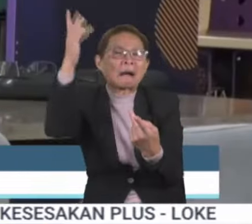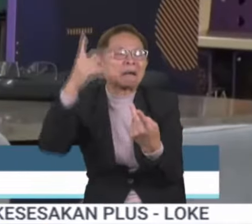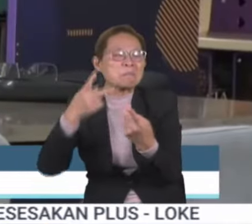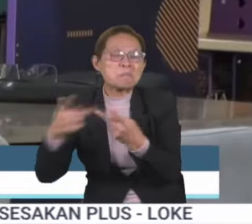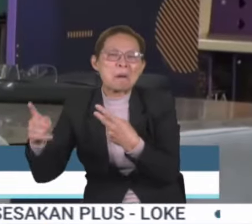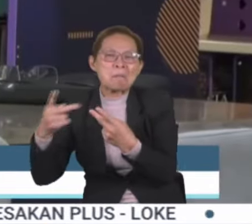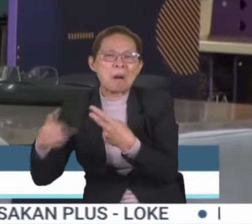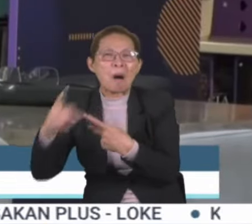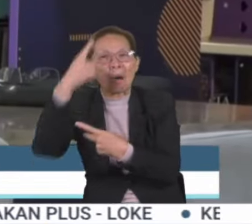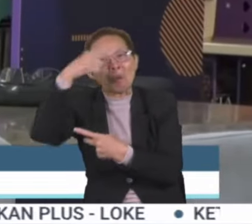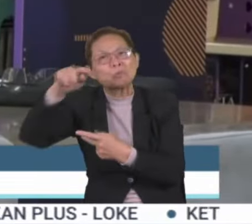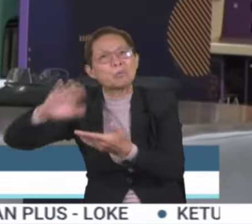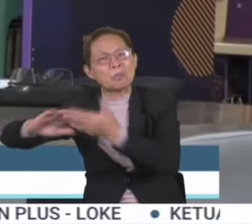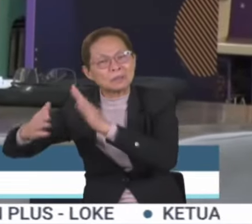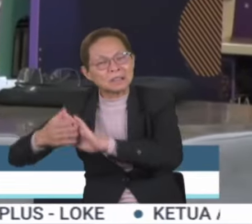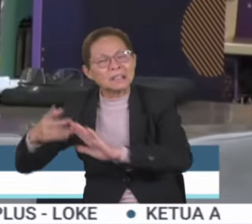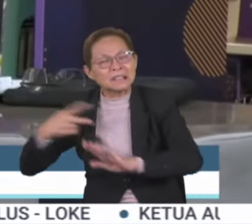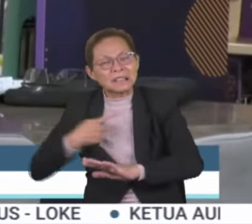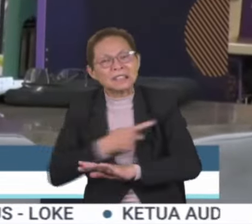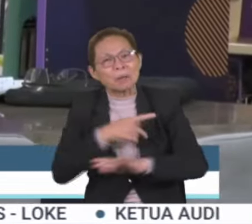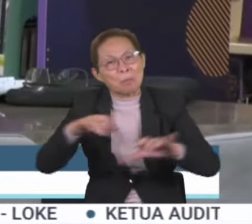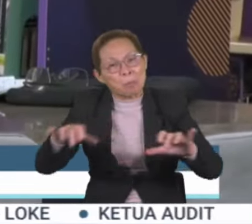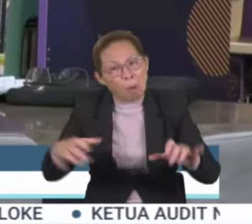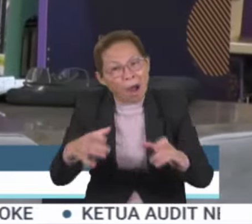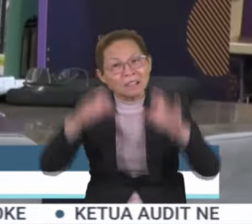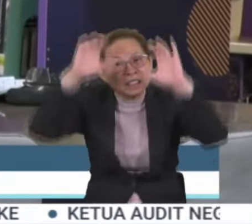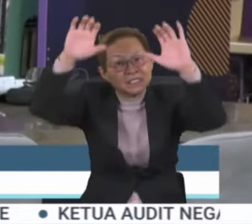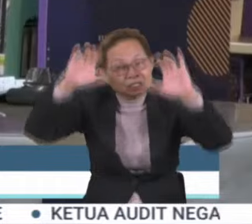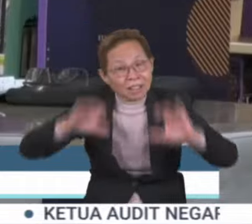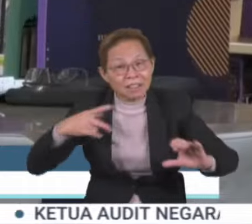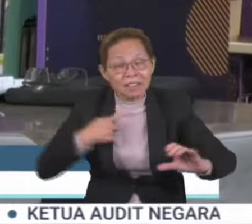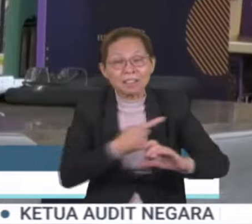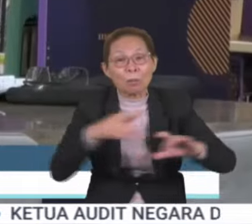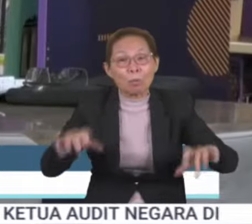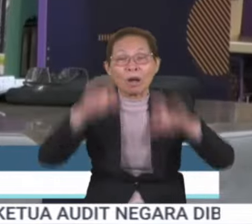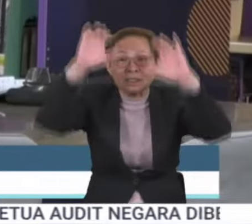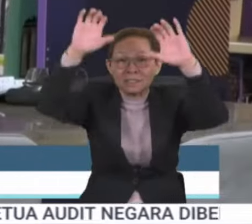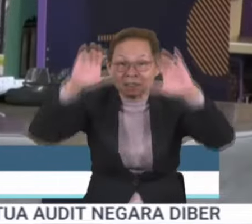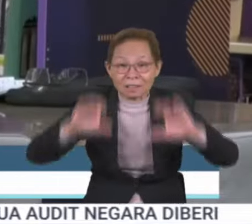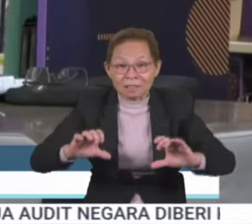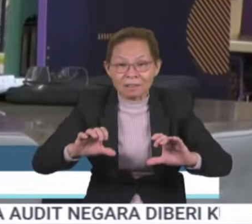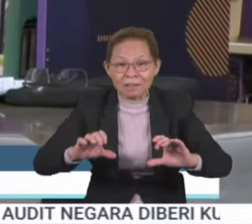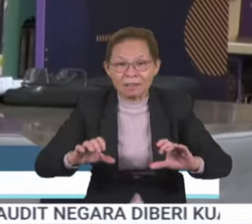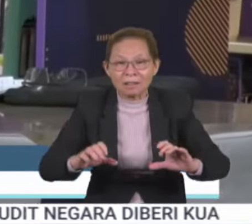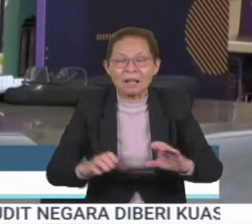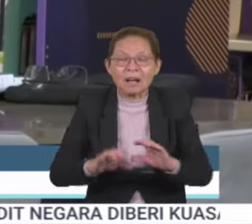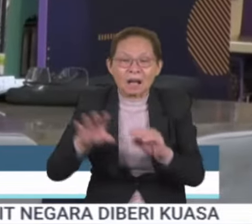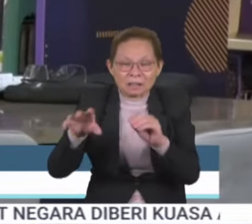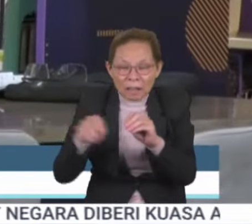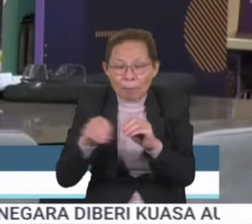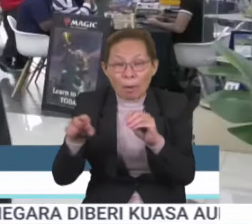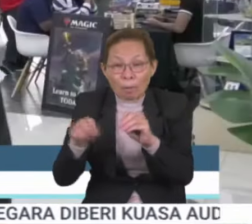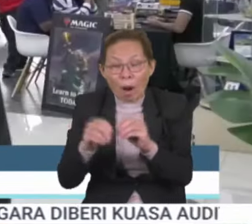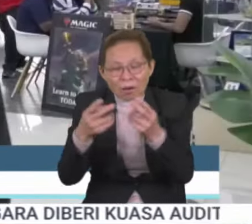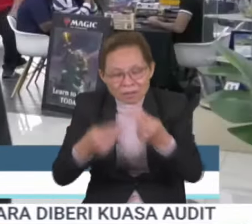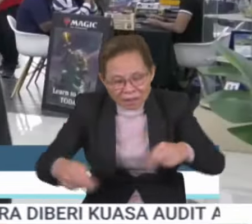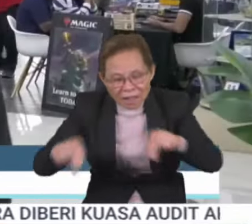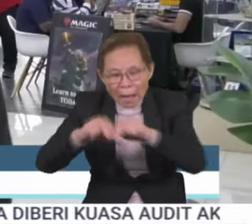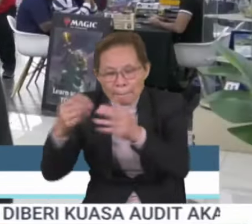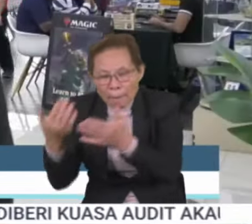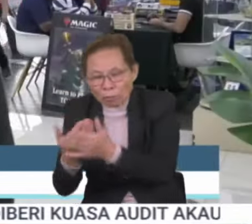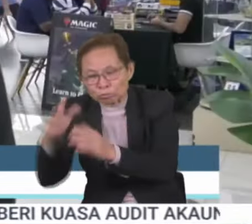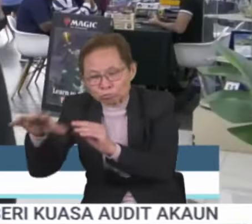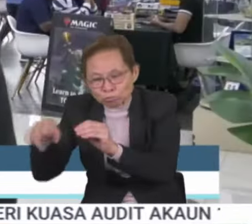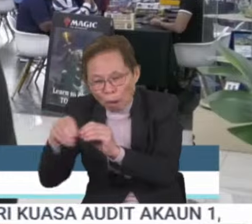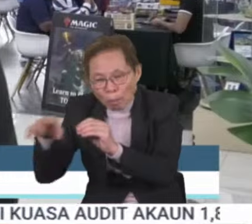masyarakat sebab tu kita ambil pendekatan untuk orang kata menambah nilai barulah